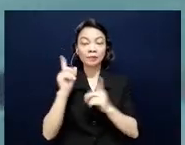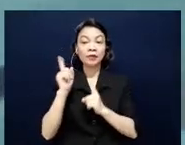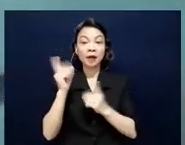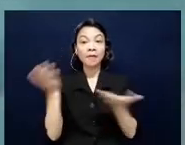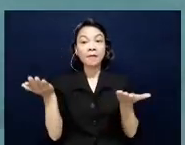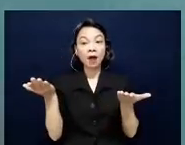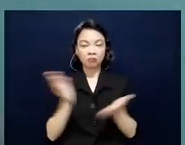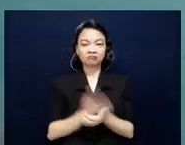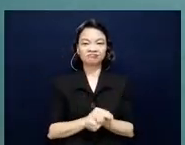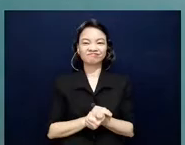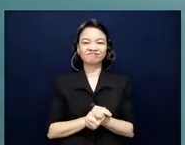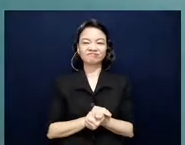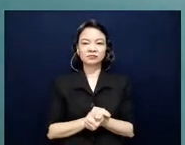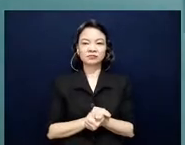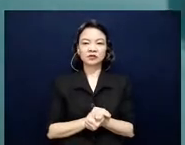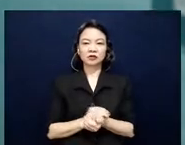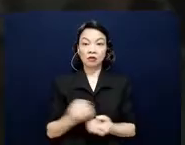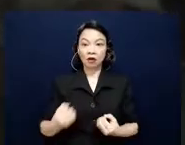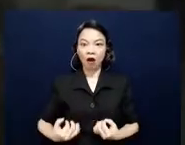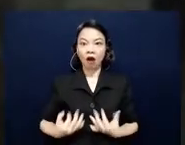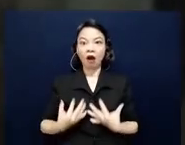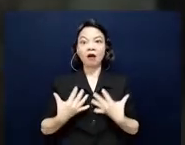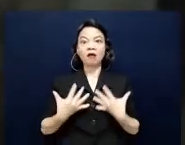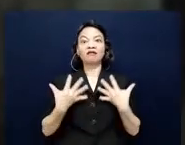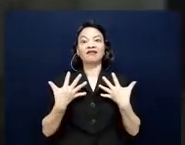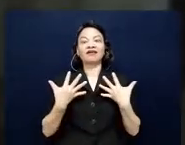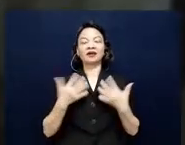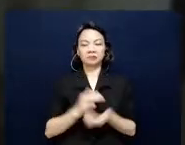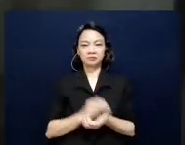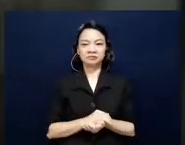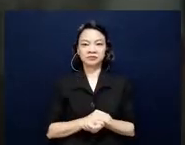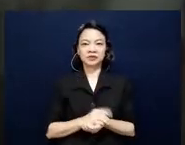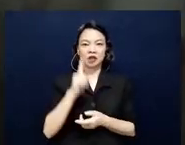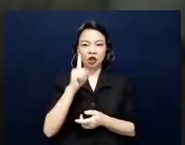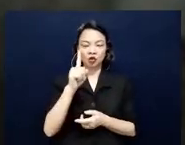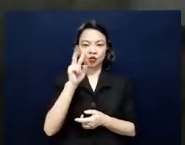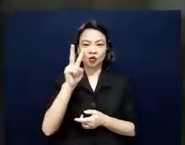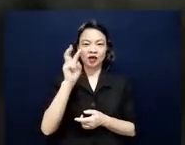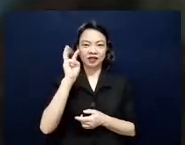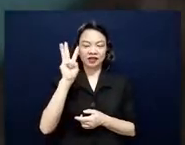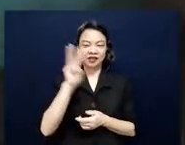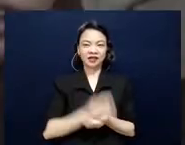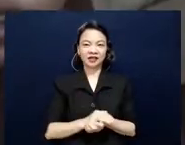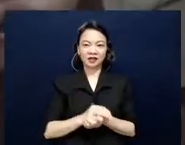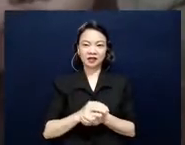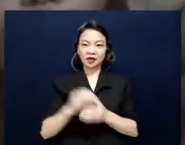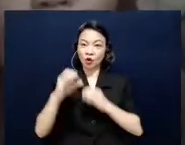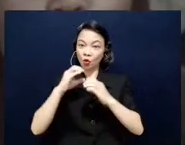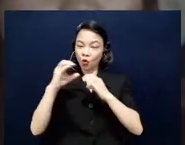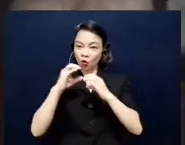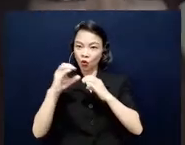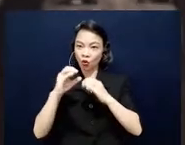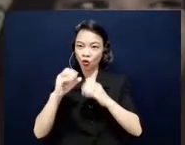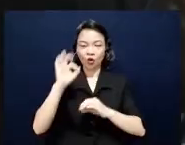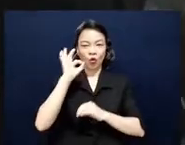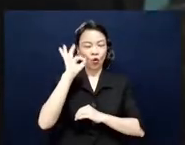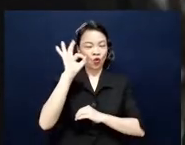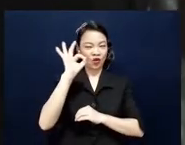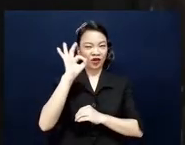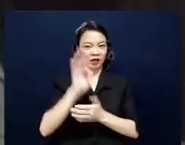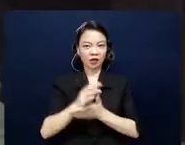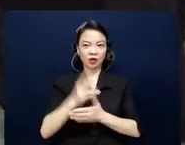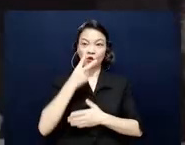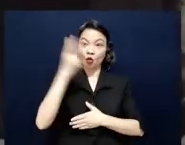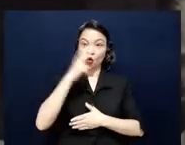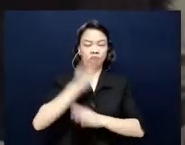Penyebab kanker. Yuk, 1, 2, 3. Gaul? Oke. Okay. Rokok? No way.